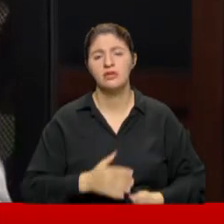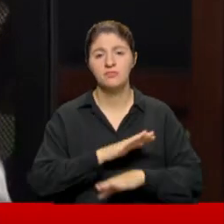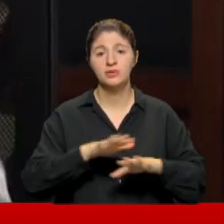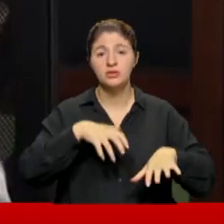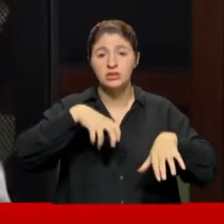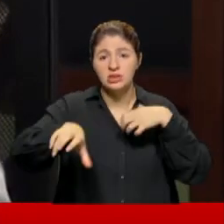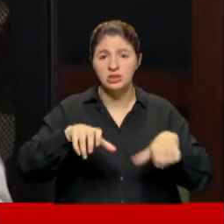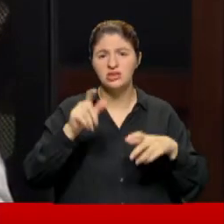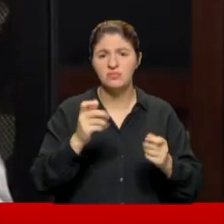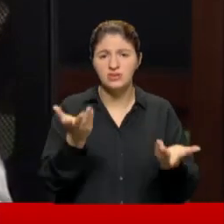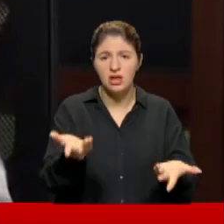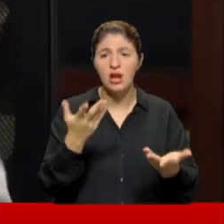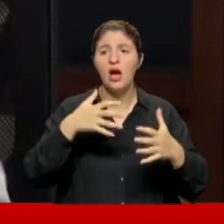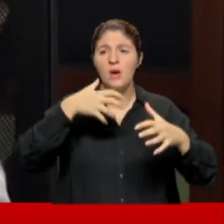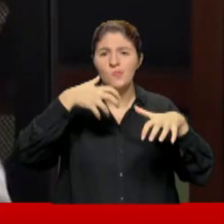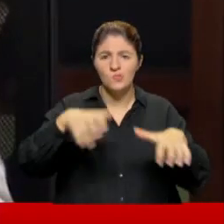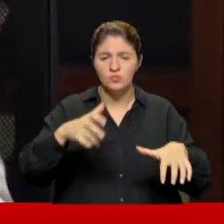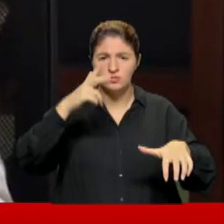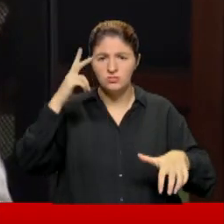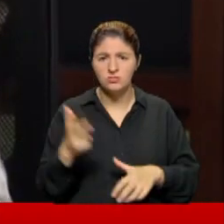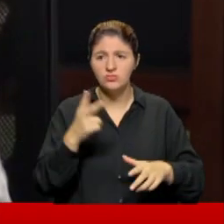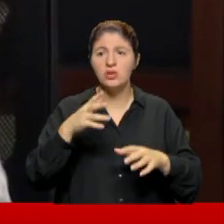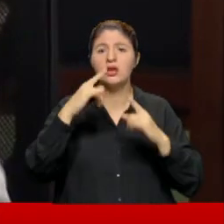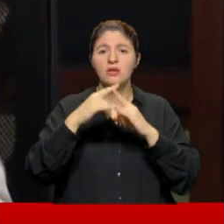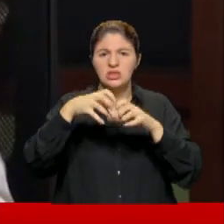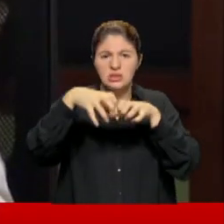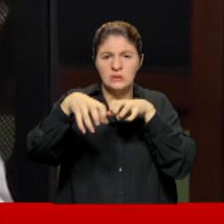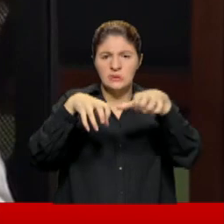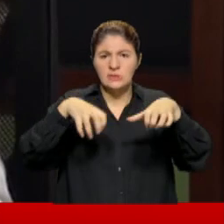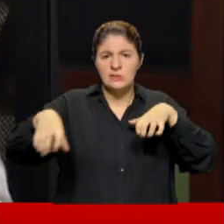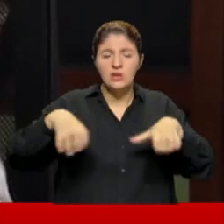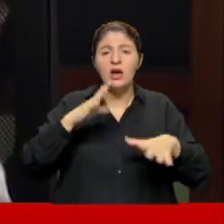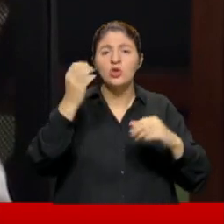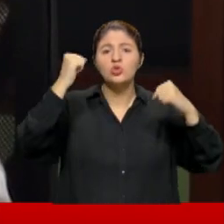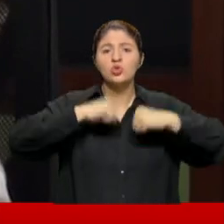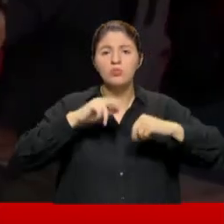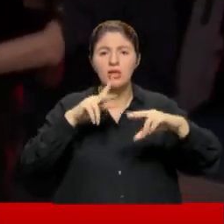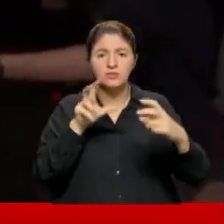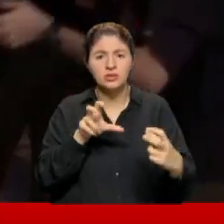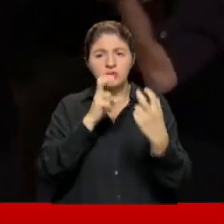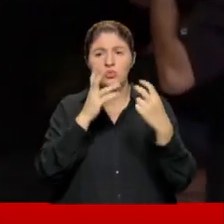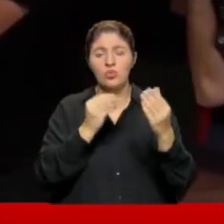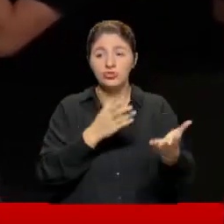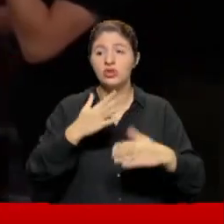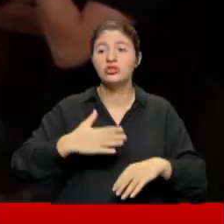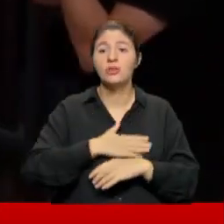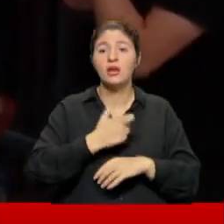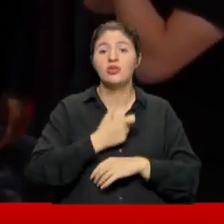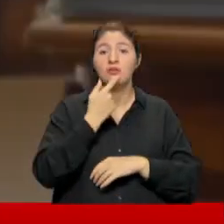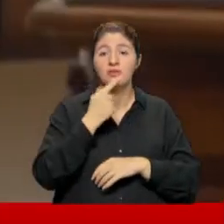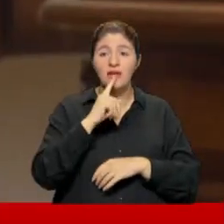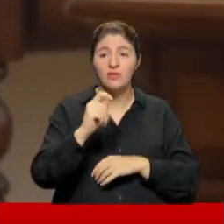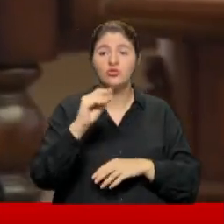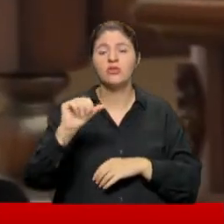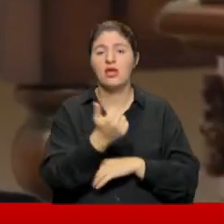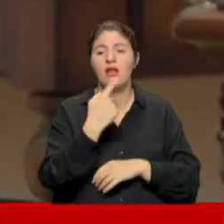kutuplaştırdılar ayrıştırdılar kaplaştırdılar adeta düşmanlaştırdılar CHP'nin yasa teklifine çok